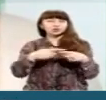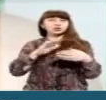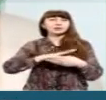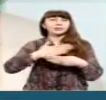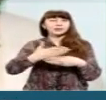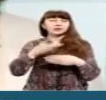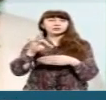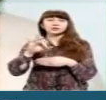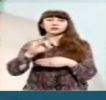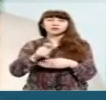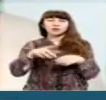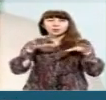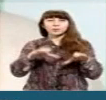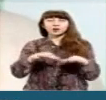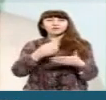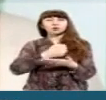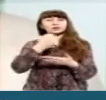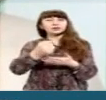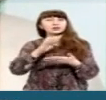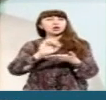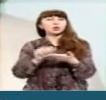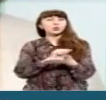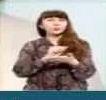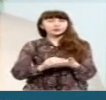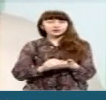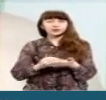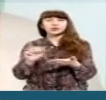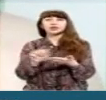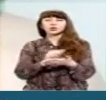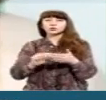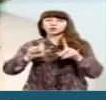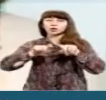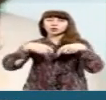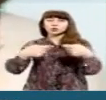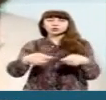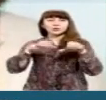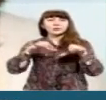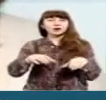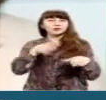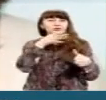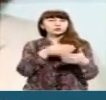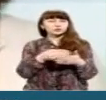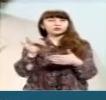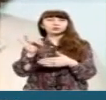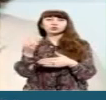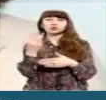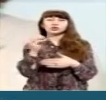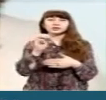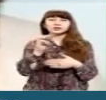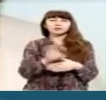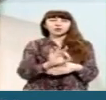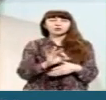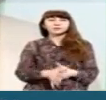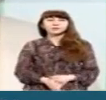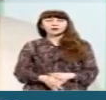Некеде болса, екі тараптың да жұбайының нотариус арқылы рәсімделген келісімі. Егер жылжымайтын мүлік құрылыс компаниясын сатып